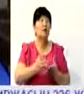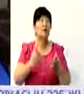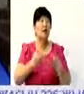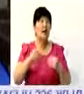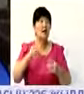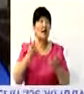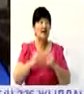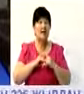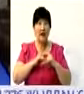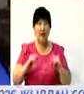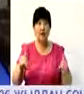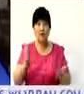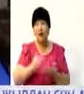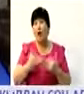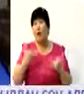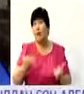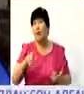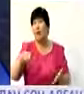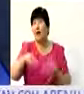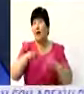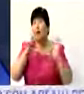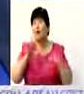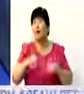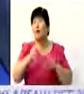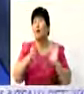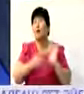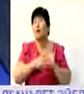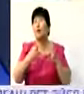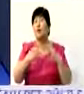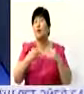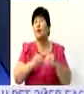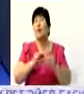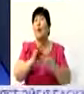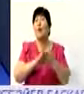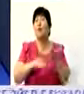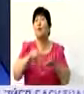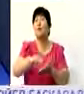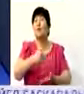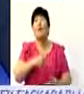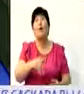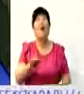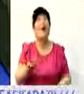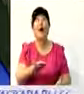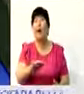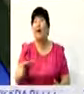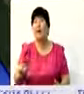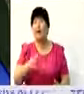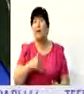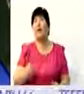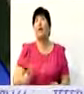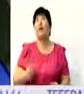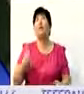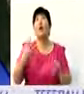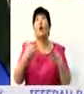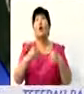жанұялардың да саны артып келеді. Биыл шаһар бойынша 18 отбасы өтінім берген. Олардың қайғайсысы болса да, мерейлі